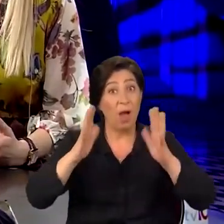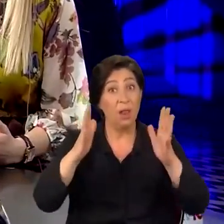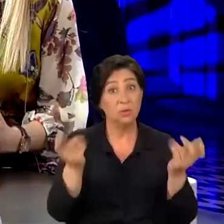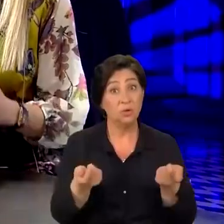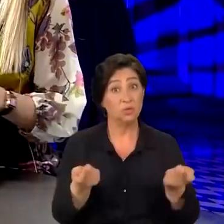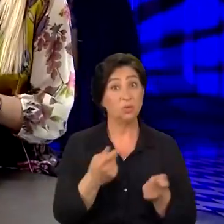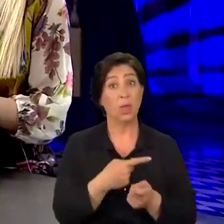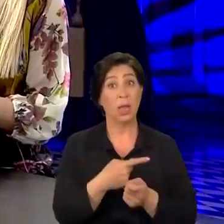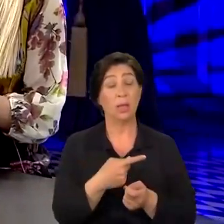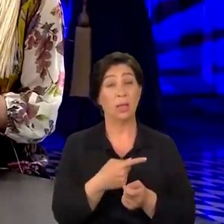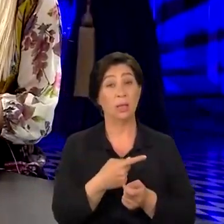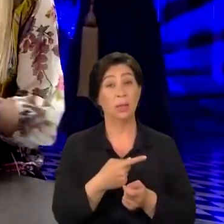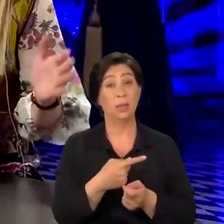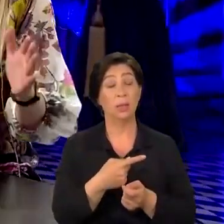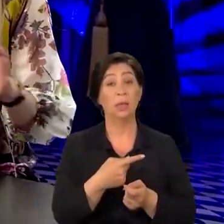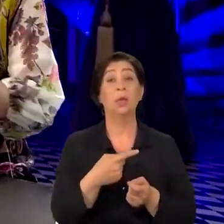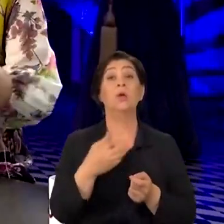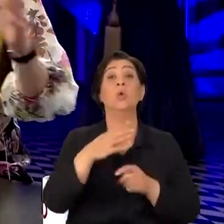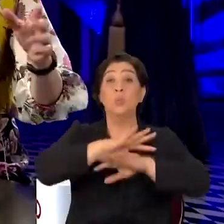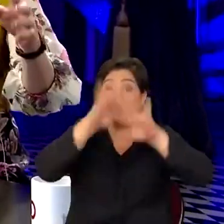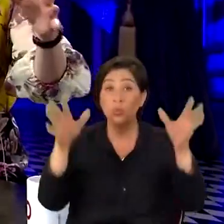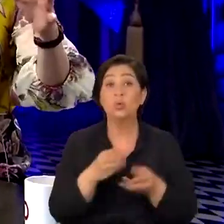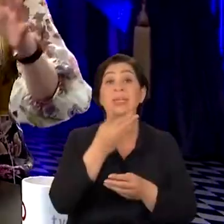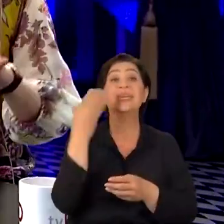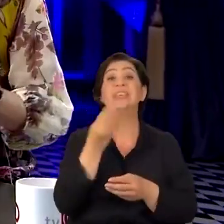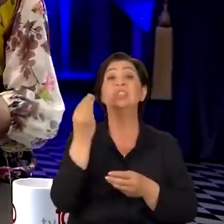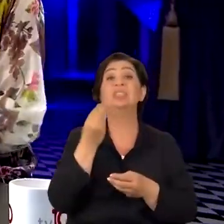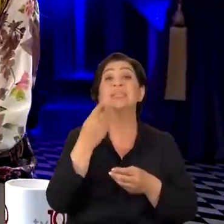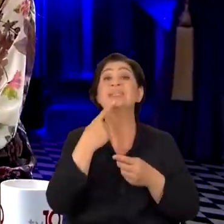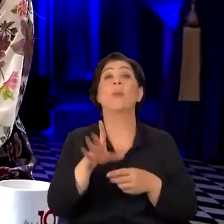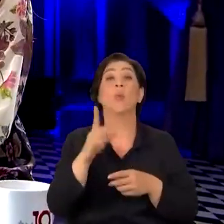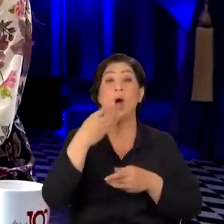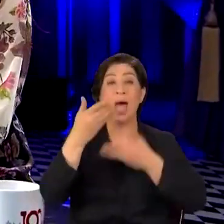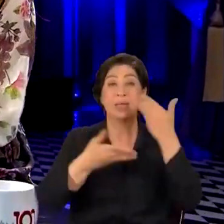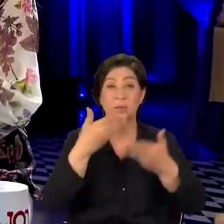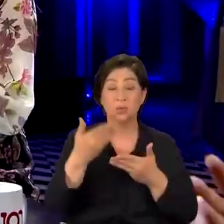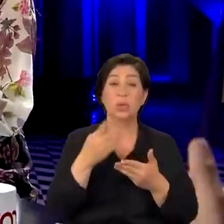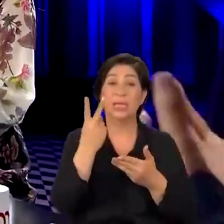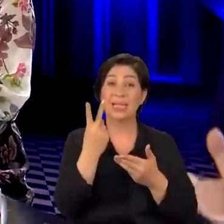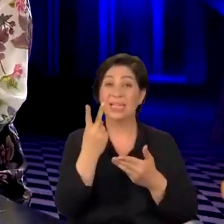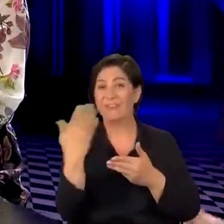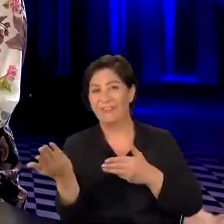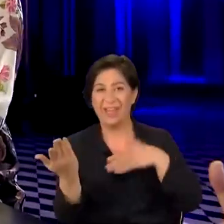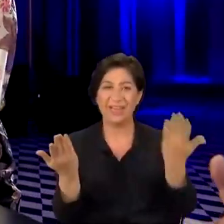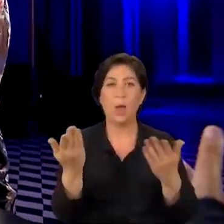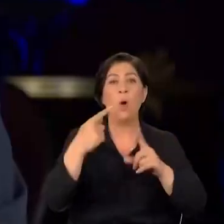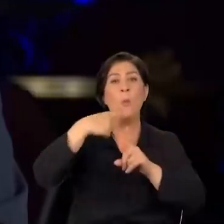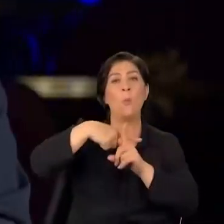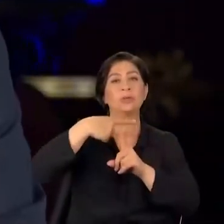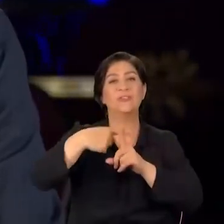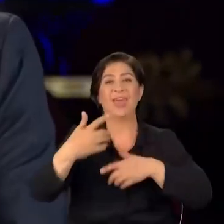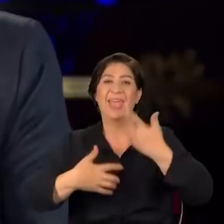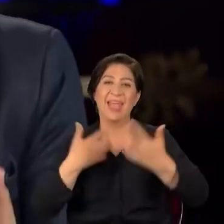anlamda bakıldığında. Yani bütün bir gençliği tanımlamıyor tabii. Burada anlattığımız şey, onu söylemeye çalışıyorum. İki farklı pozitif enerjinin